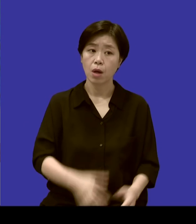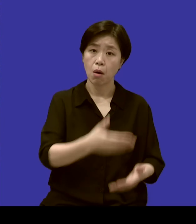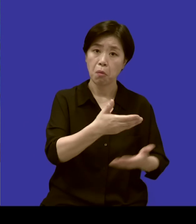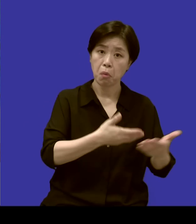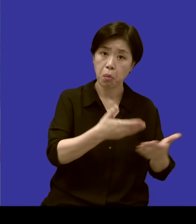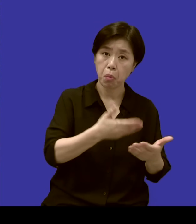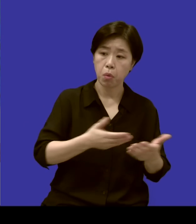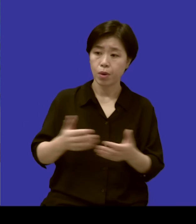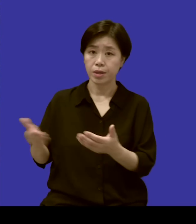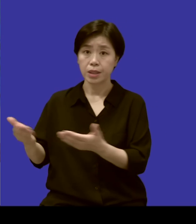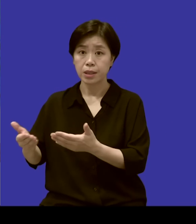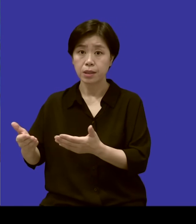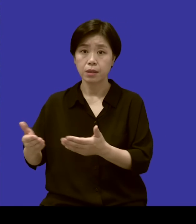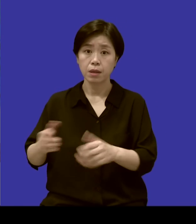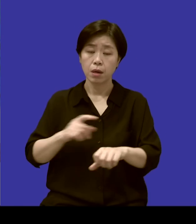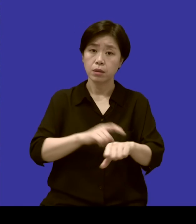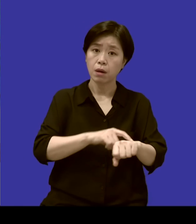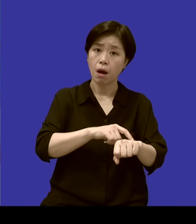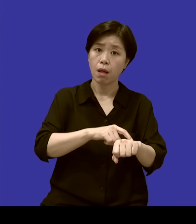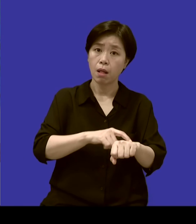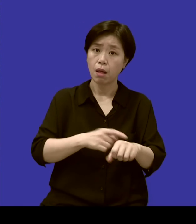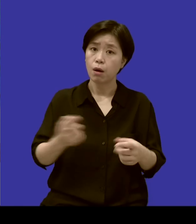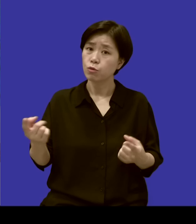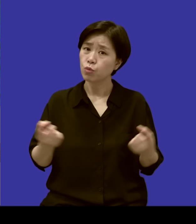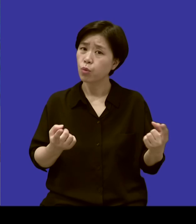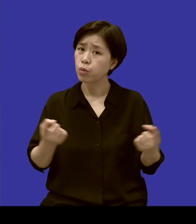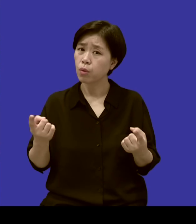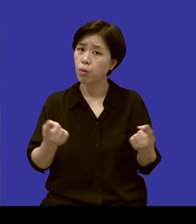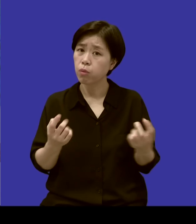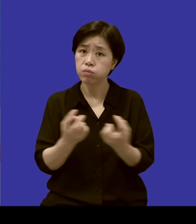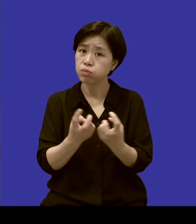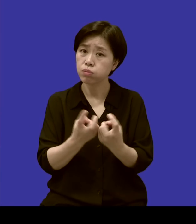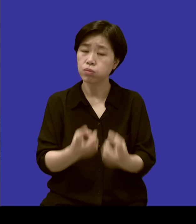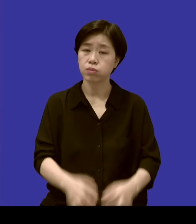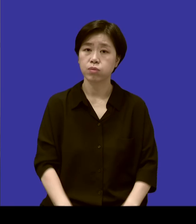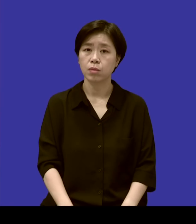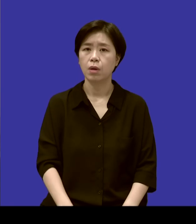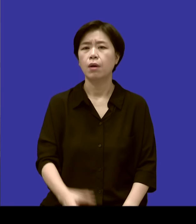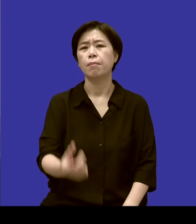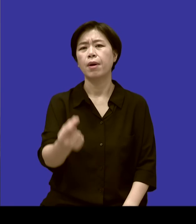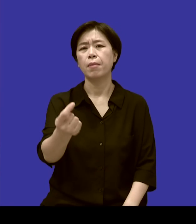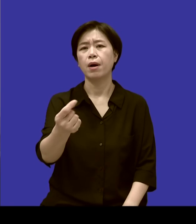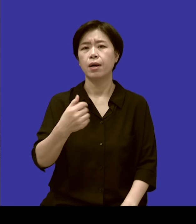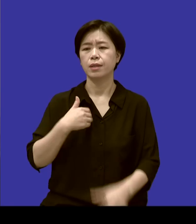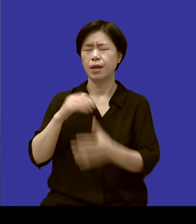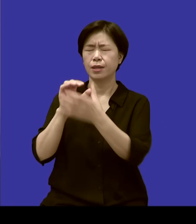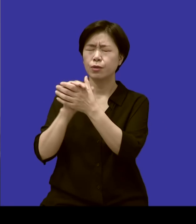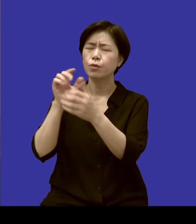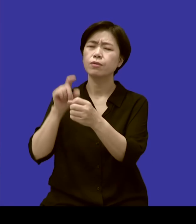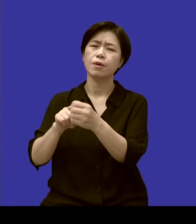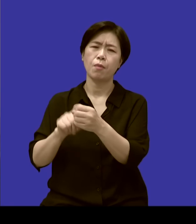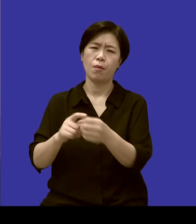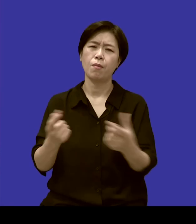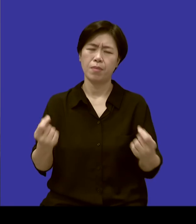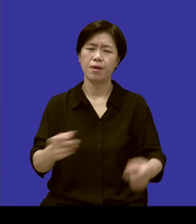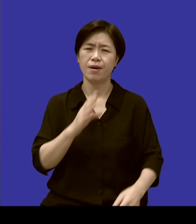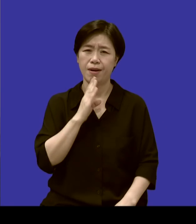그 시간이 드라마 들어가고 이런 시간이 완전히 없는 거 아닌가요? 그거가 가장 큰 저의 기도의 제목이었어요. 네,